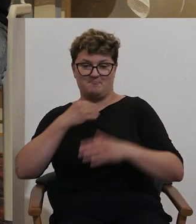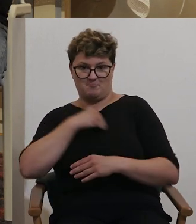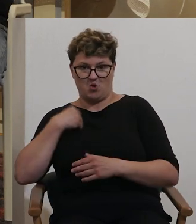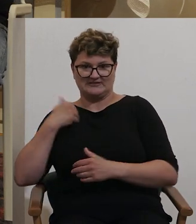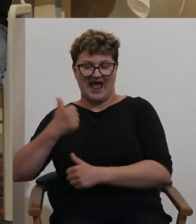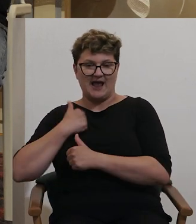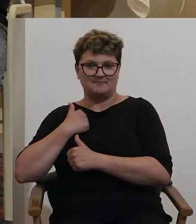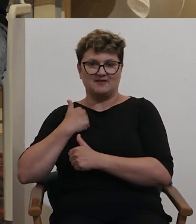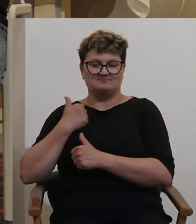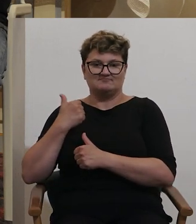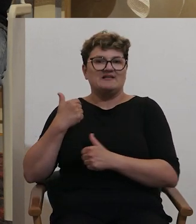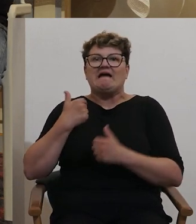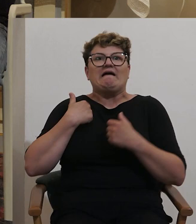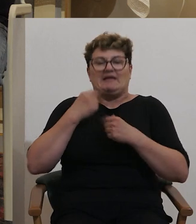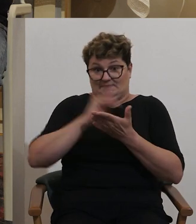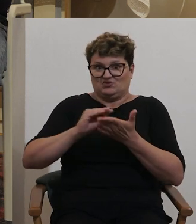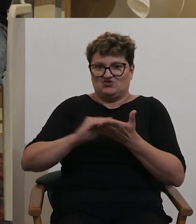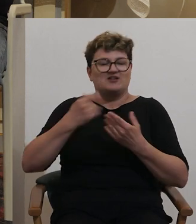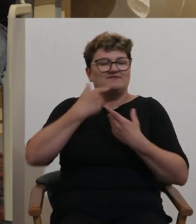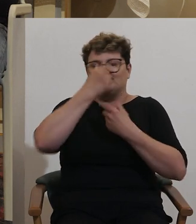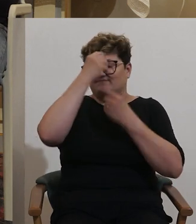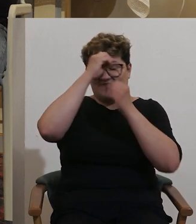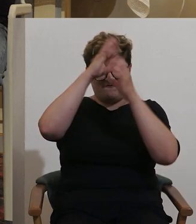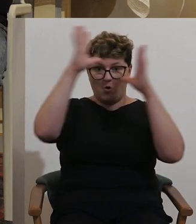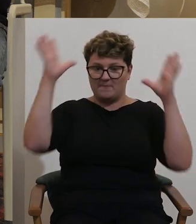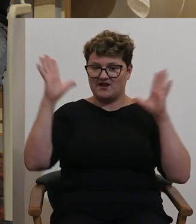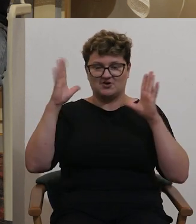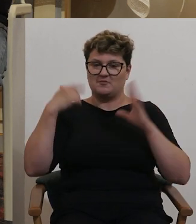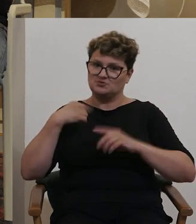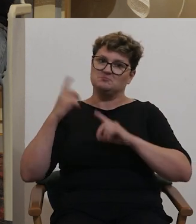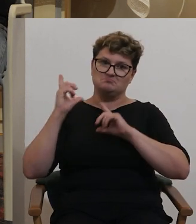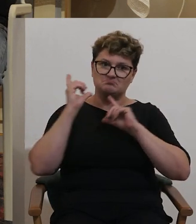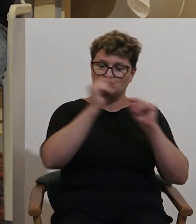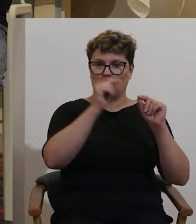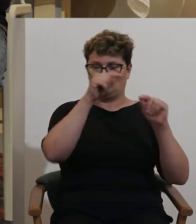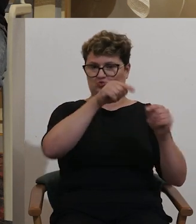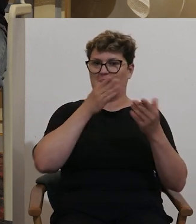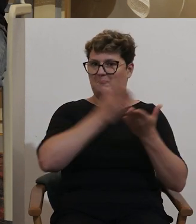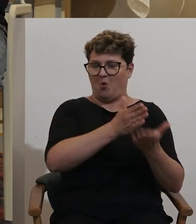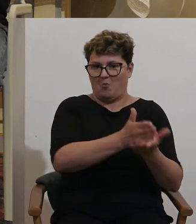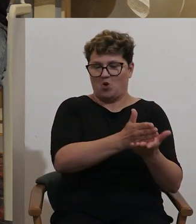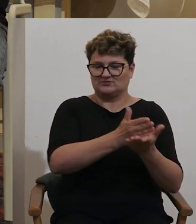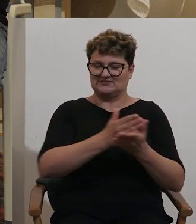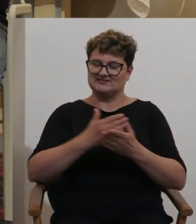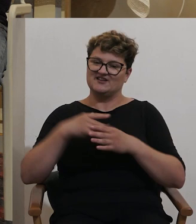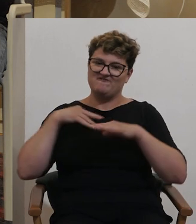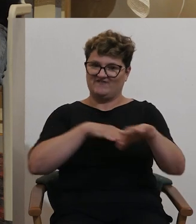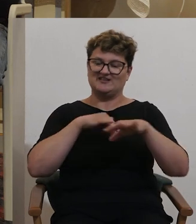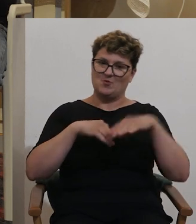nawet nie wyobrażałem sobie, żebyśmy nie poszli z pomocą na lewy brzeg